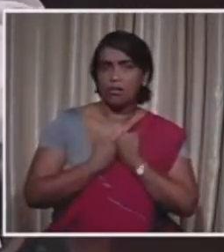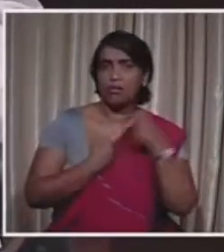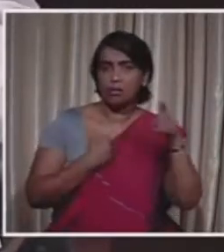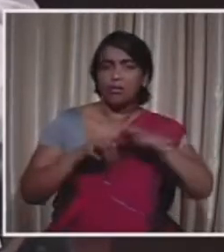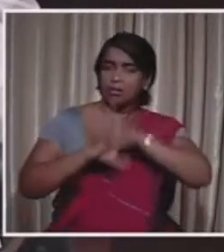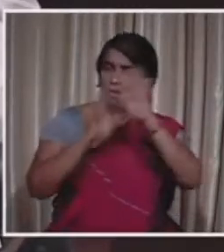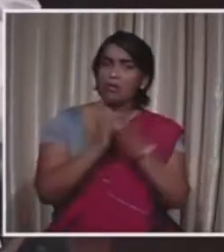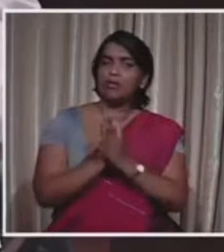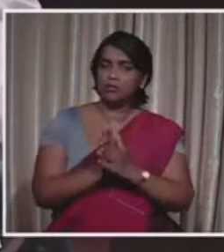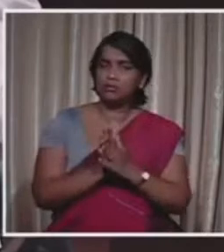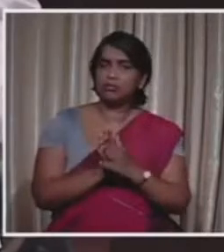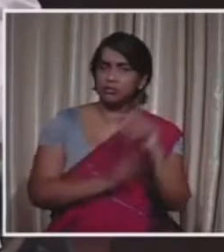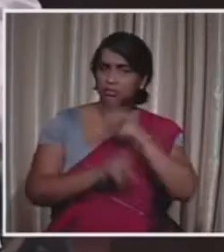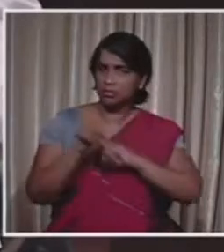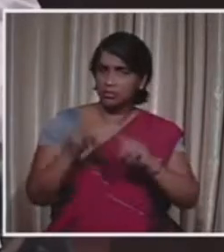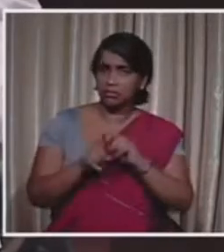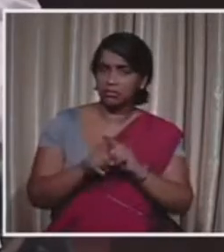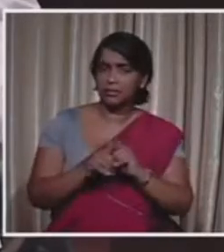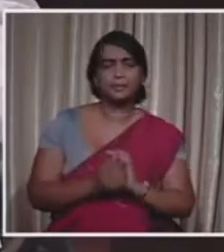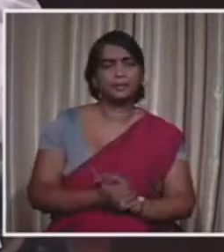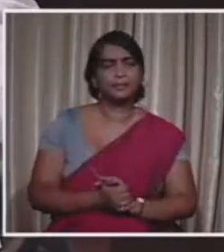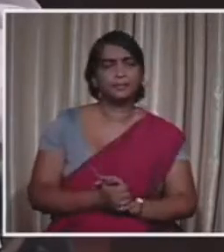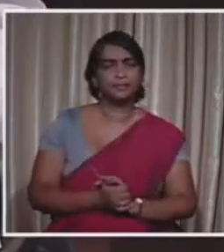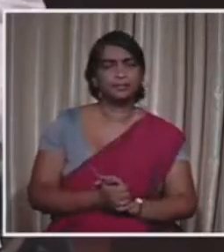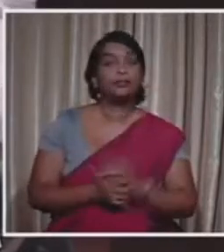සියලු දෙනත් සමග.